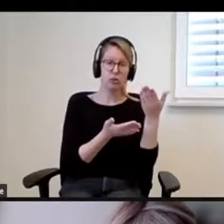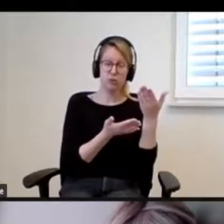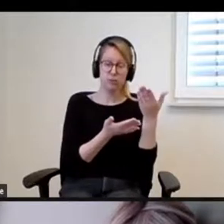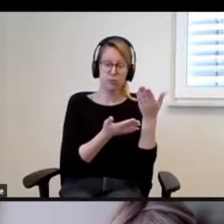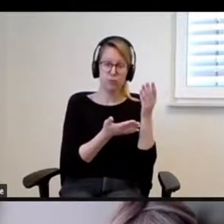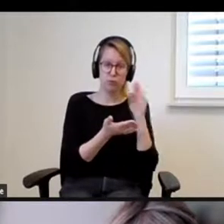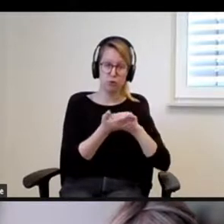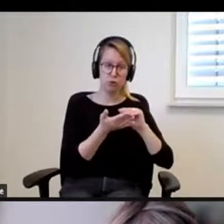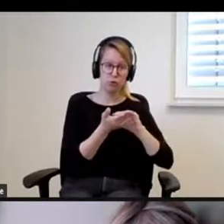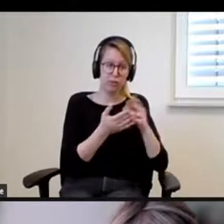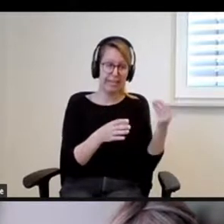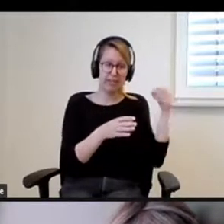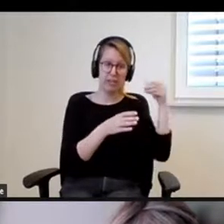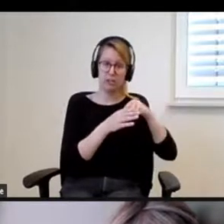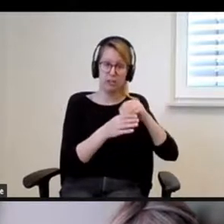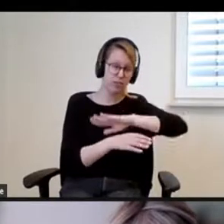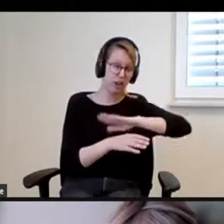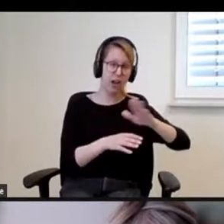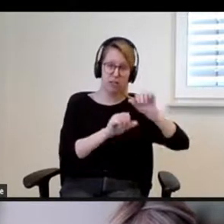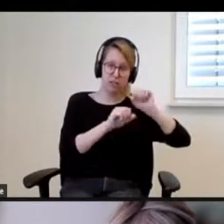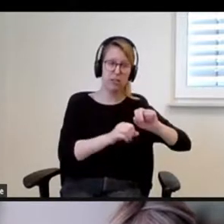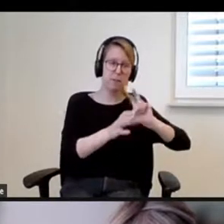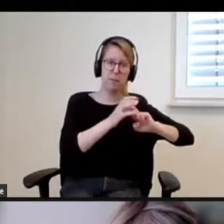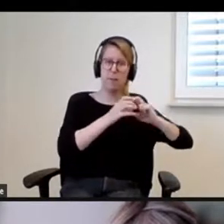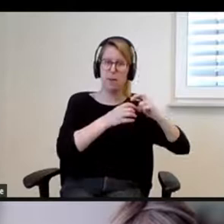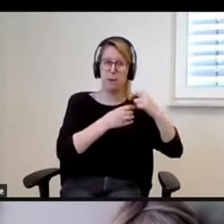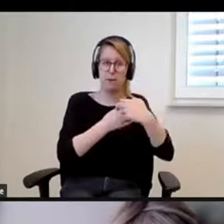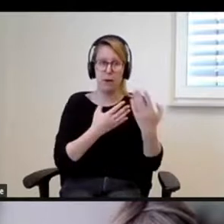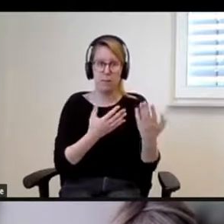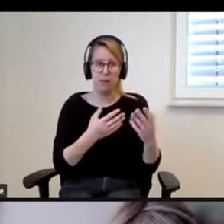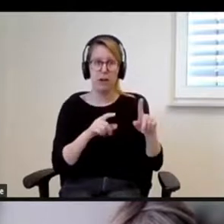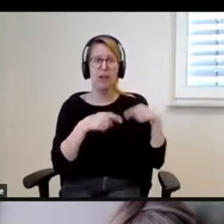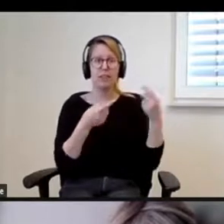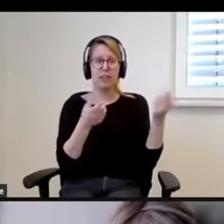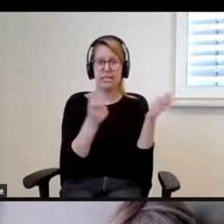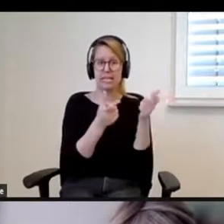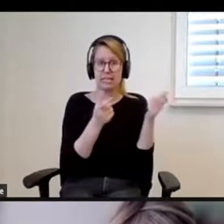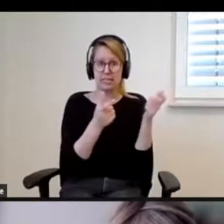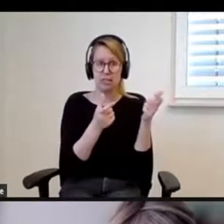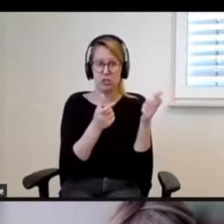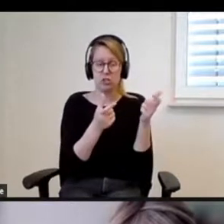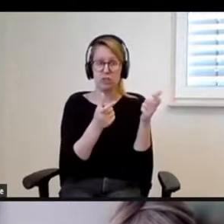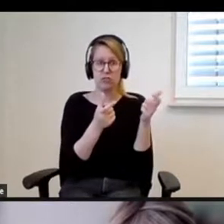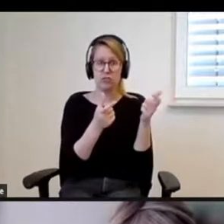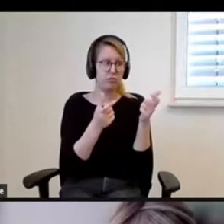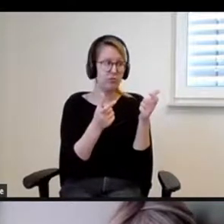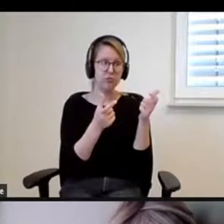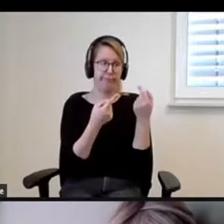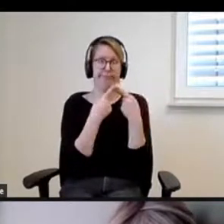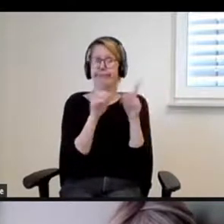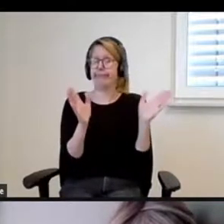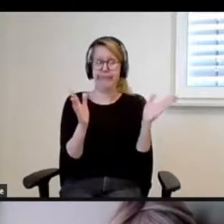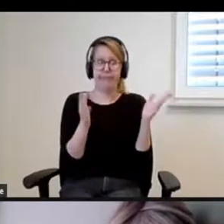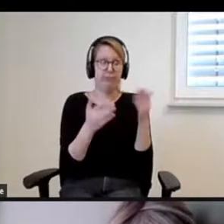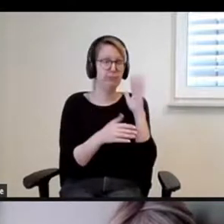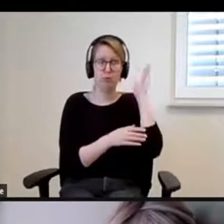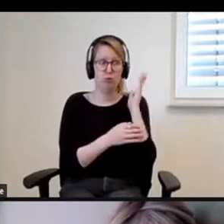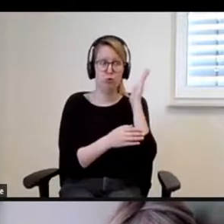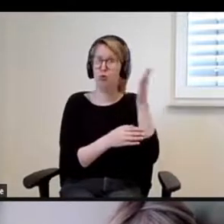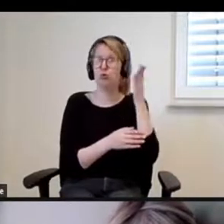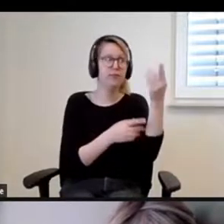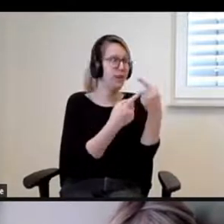notre société sera faite différemment si les écoles sont inclusives dans le futur, parce que toutes les